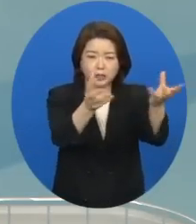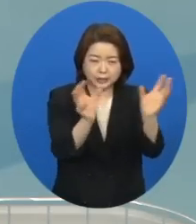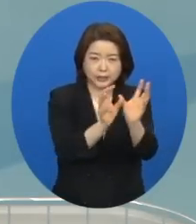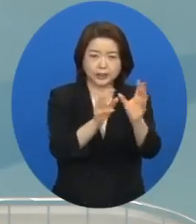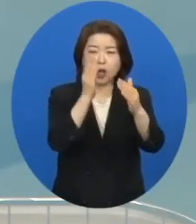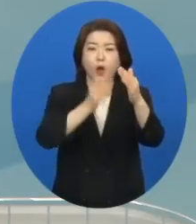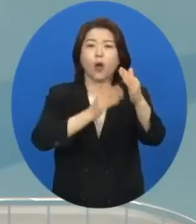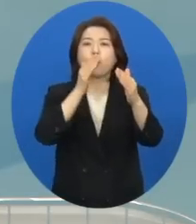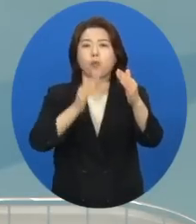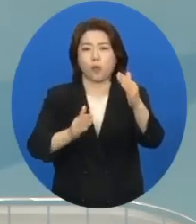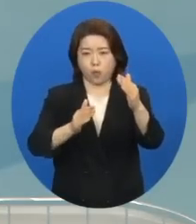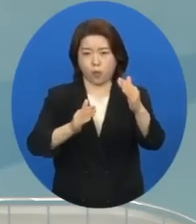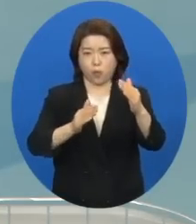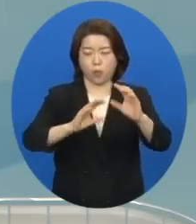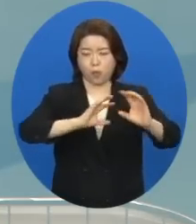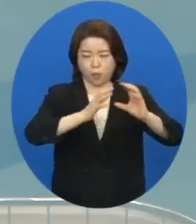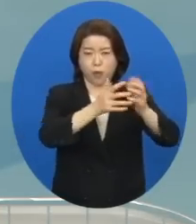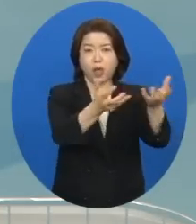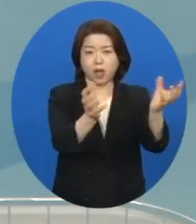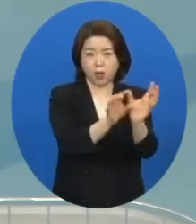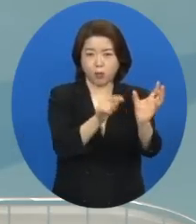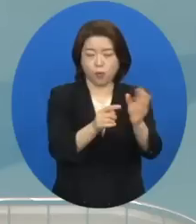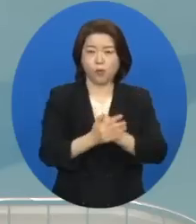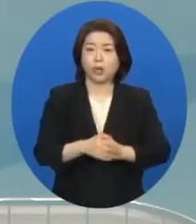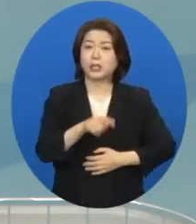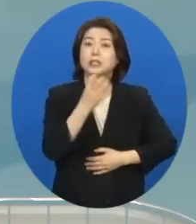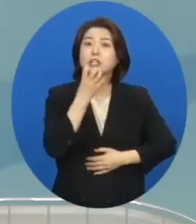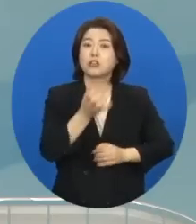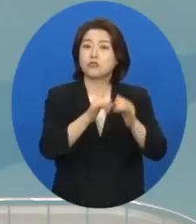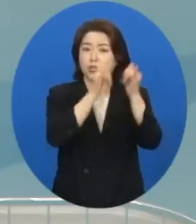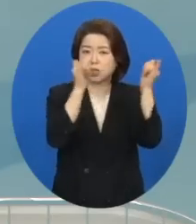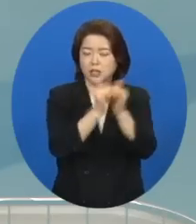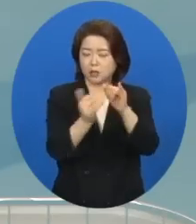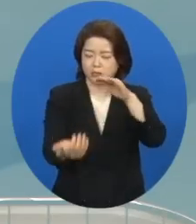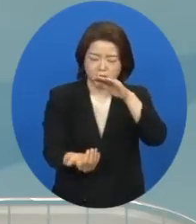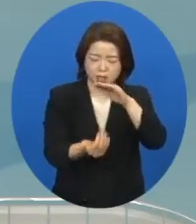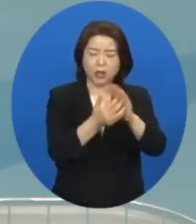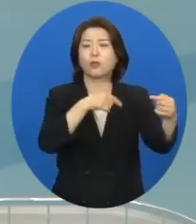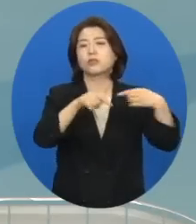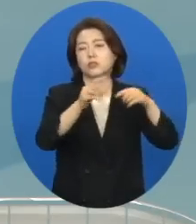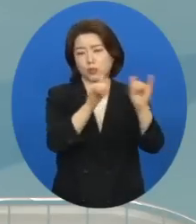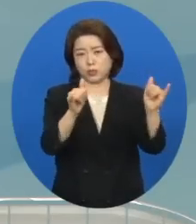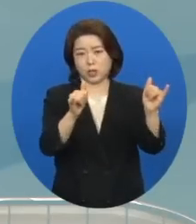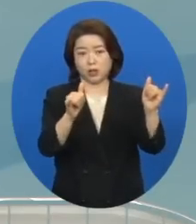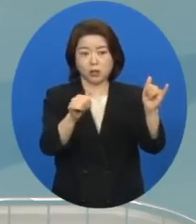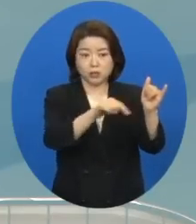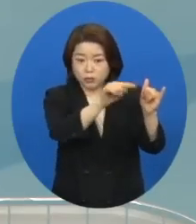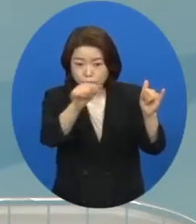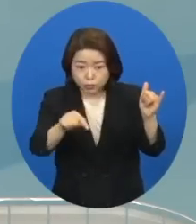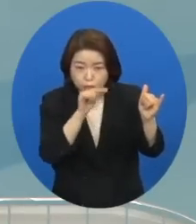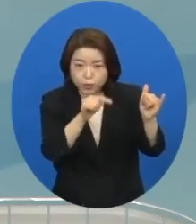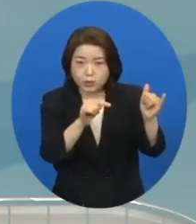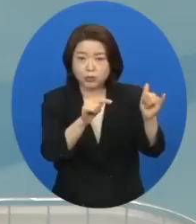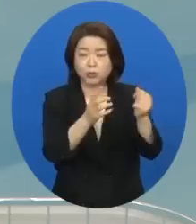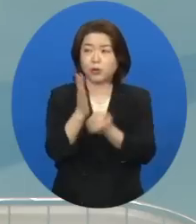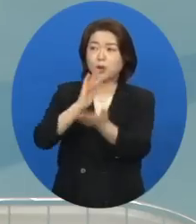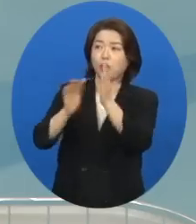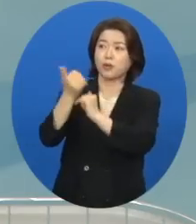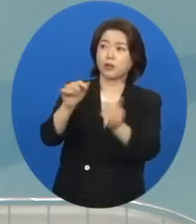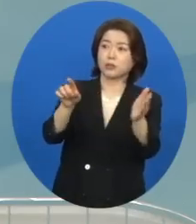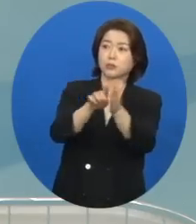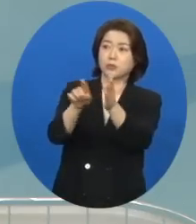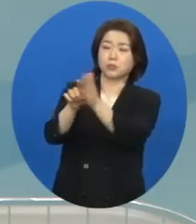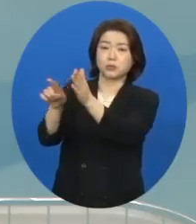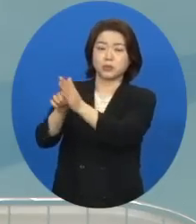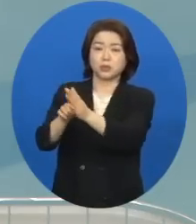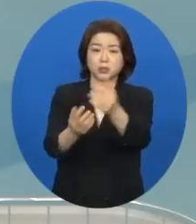공의회 의원을 말합니다. 당시 유대 사회의 최고의 지도자들이에요. 이 사람들 중에서도 예수님을 믿는